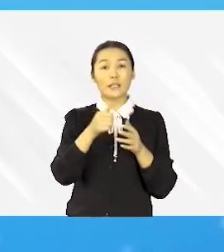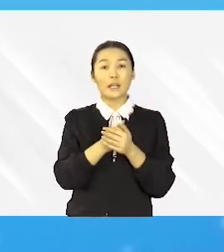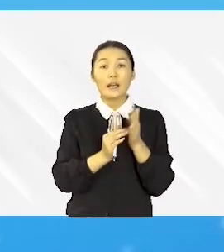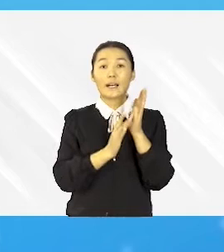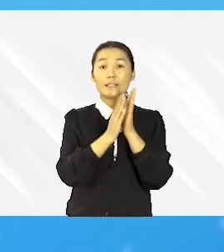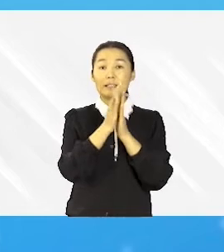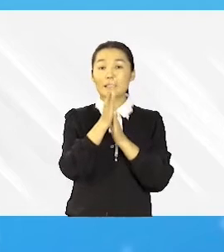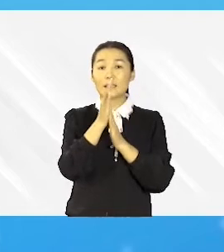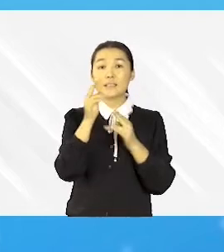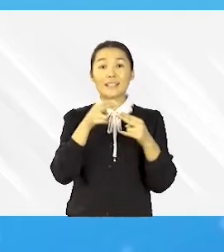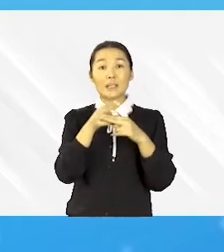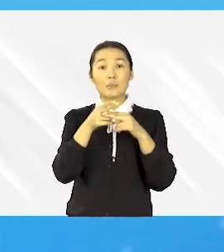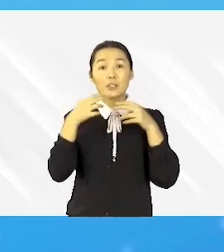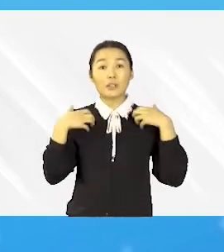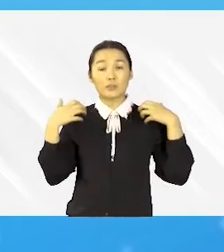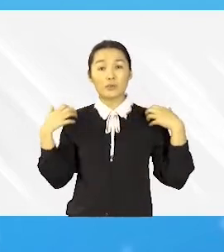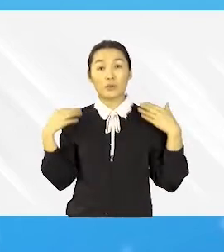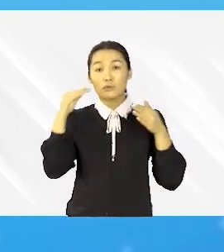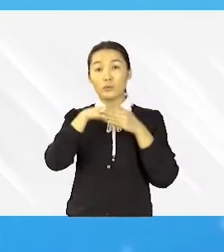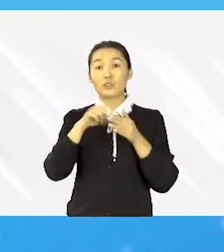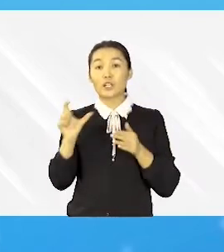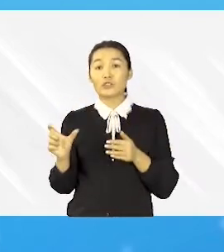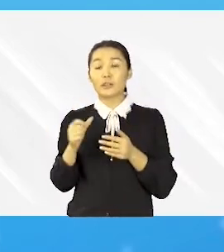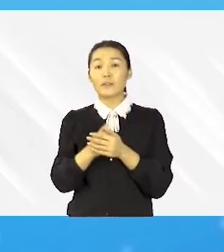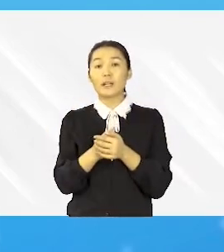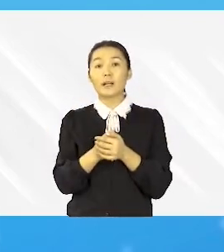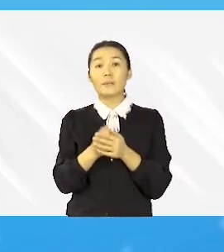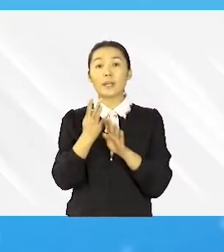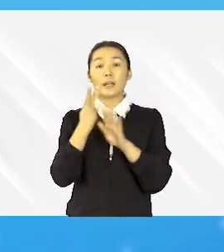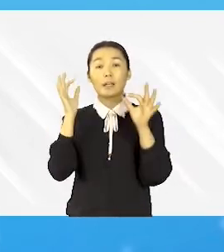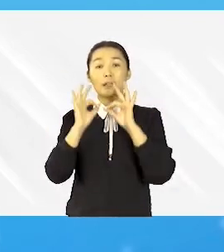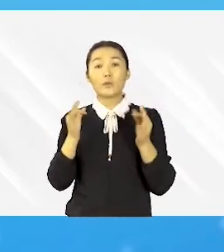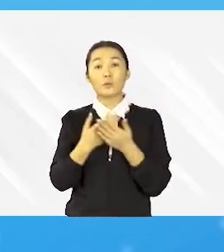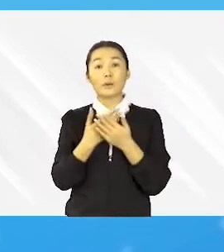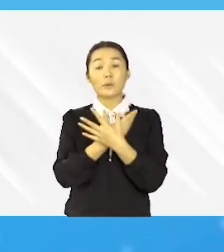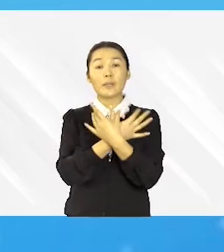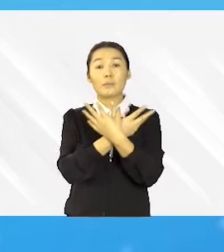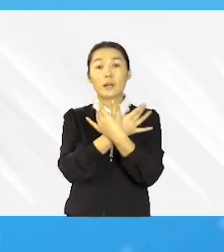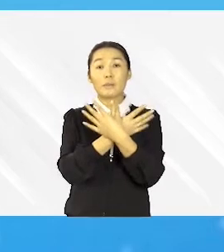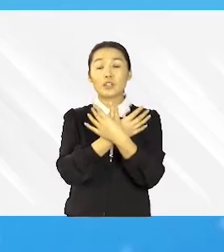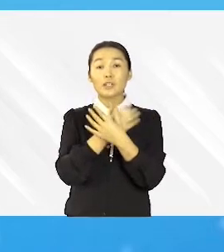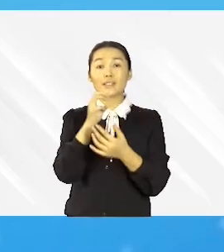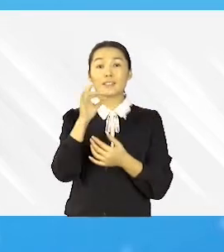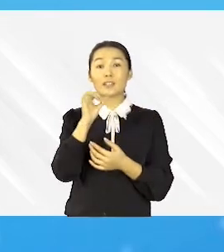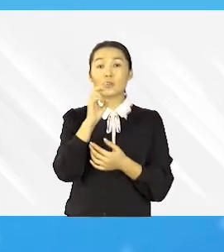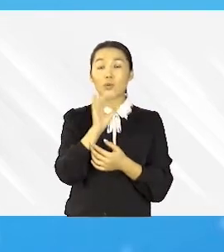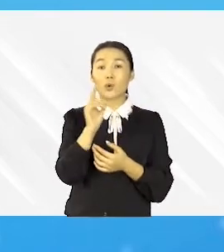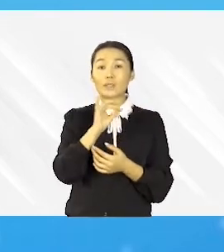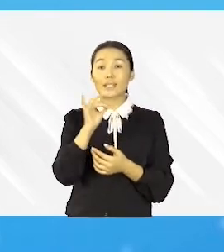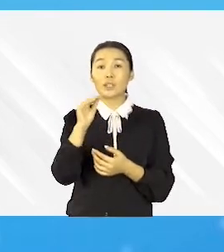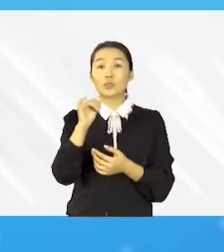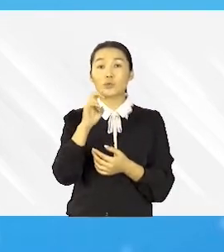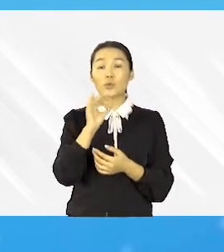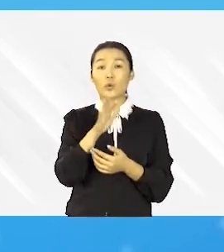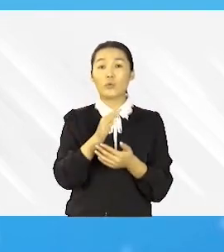досаждать животным, включая человека. Ряд форм, например, среди бабочек, стрекоз и жуков, относятся к